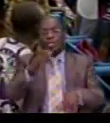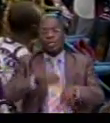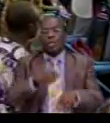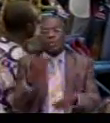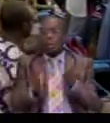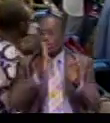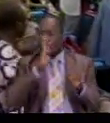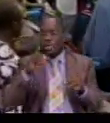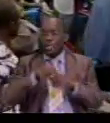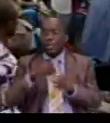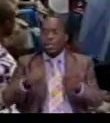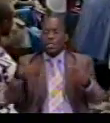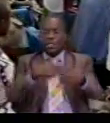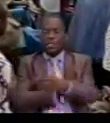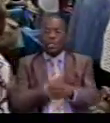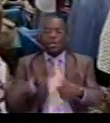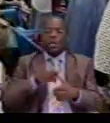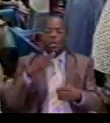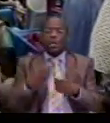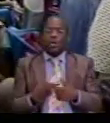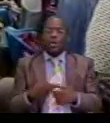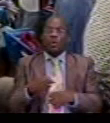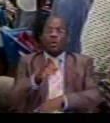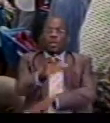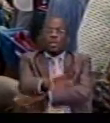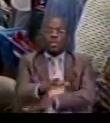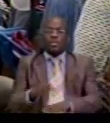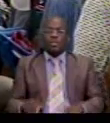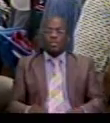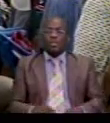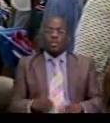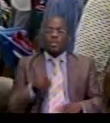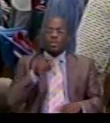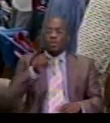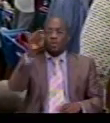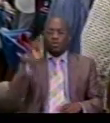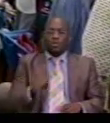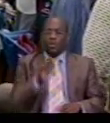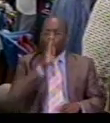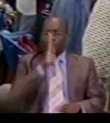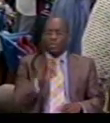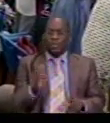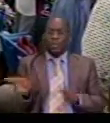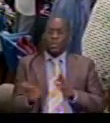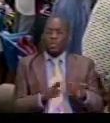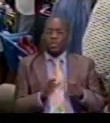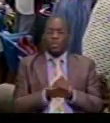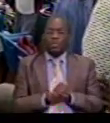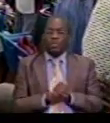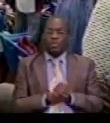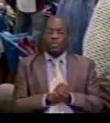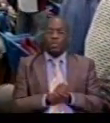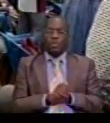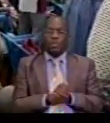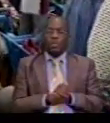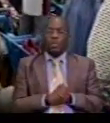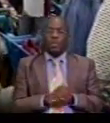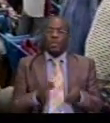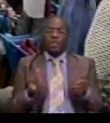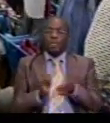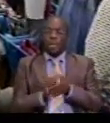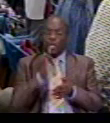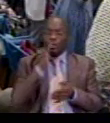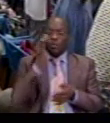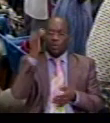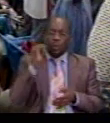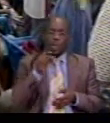midi, at the midday, tu dois être prêt. You must be ready. C'est pourquoi tu vas fermer les yeux. Reason why you close your eyes. Et tu vas élever